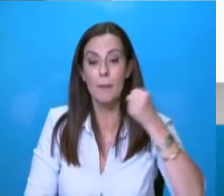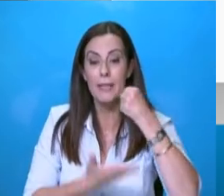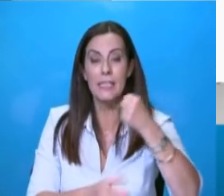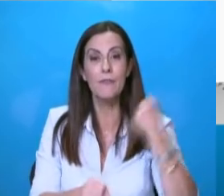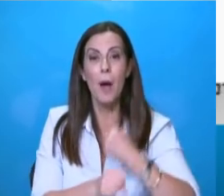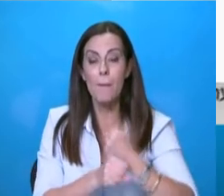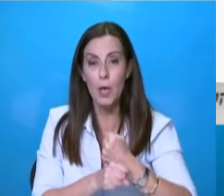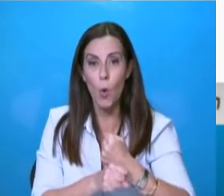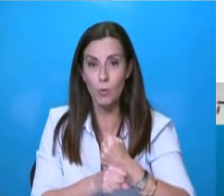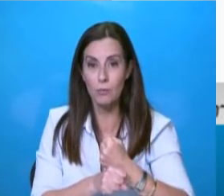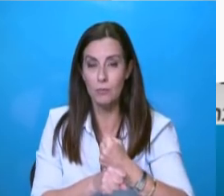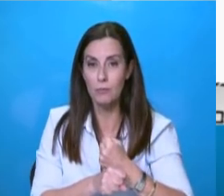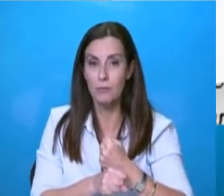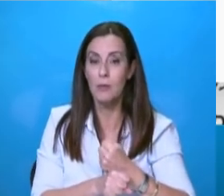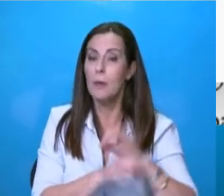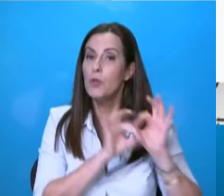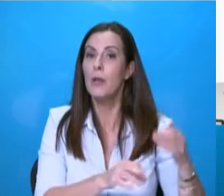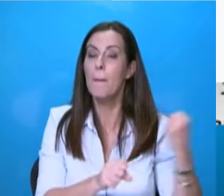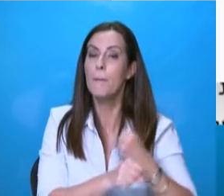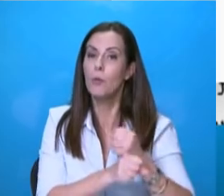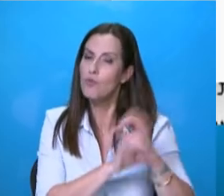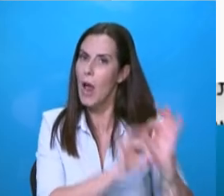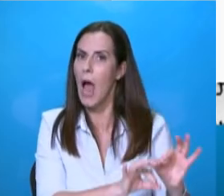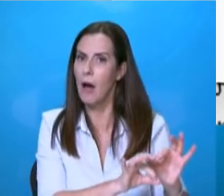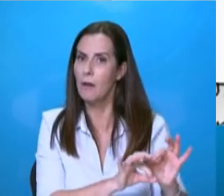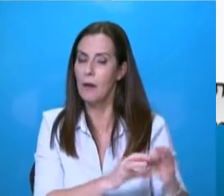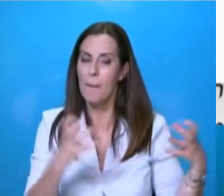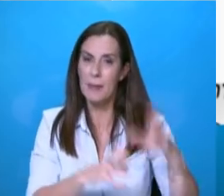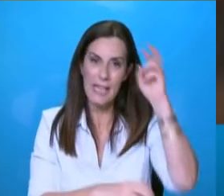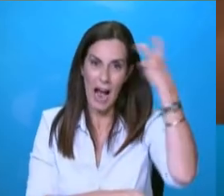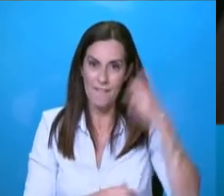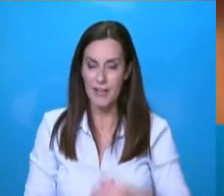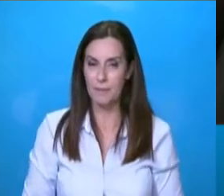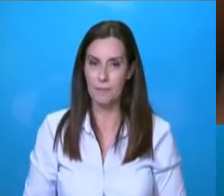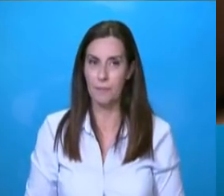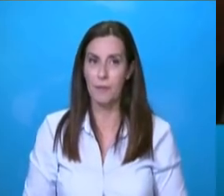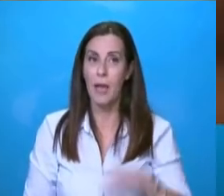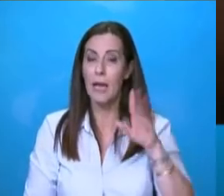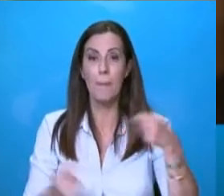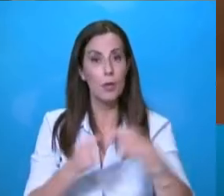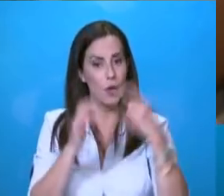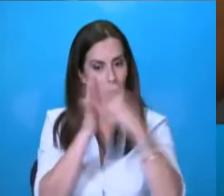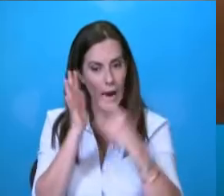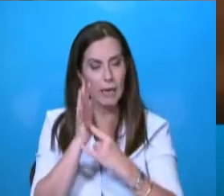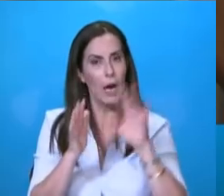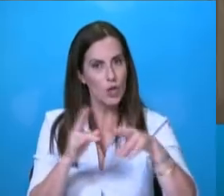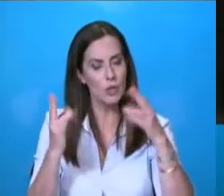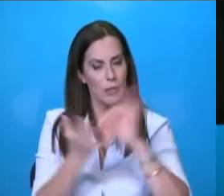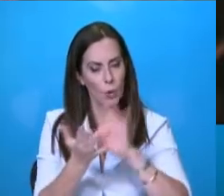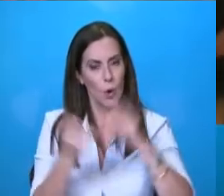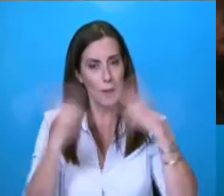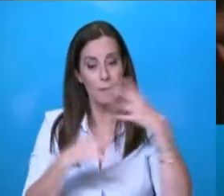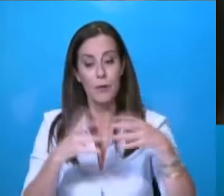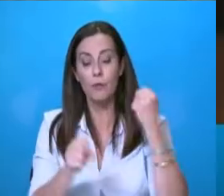הפעילות השוטפת שלה לטובת פעילות מטעמה במגזר הערבי. גם בענייני חקיקה עוסק ההסכם, מפלגת